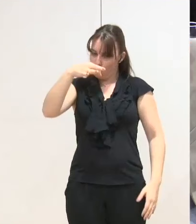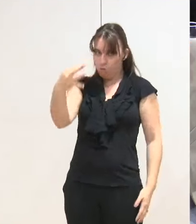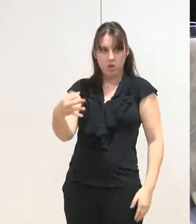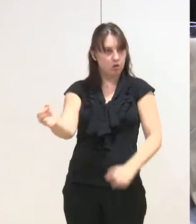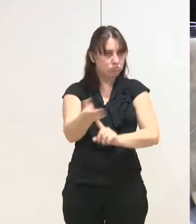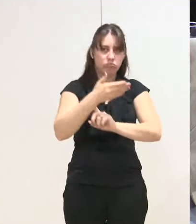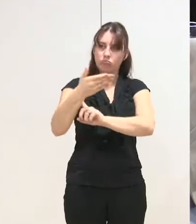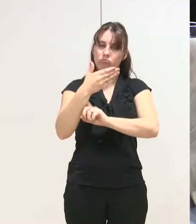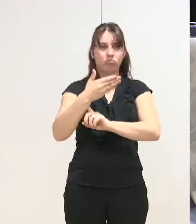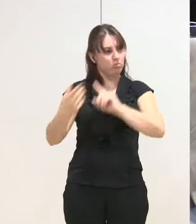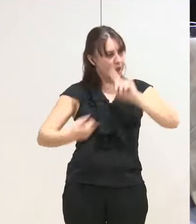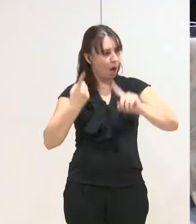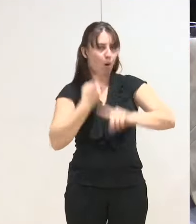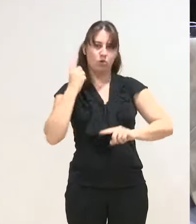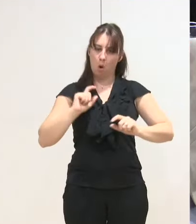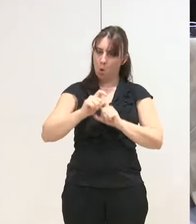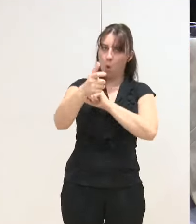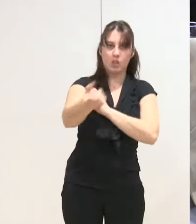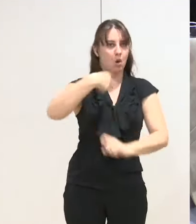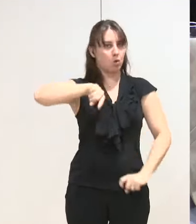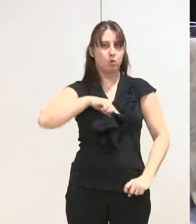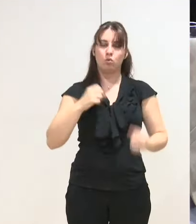toutes leurs dimensions et dans toutes leurs con